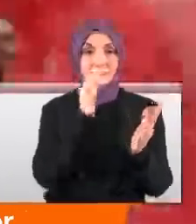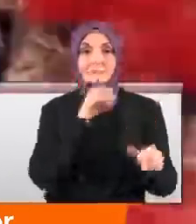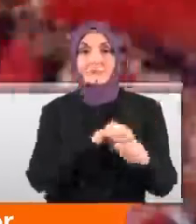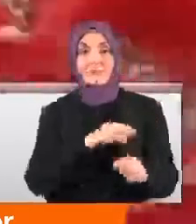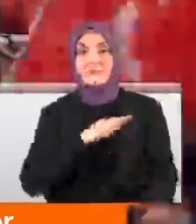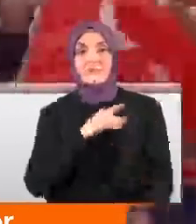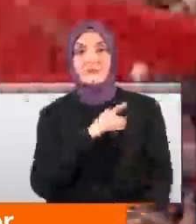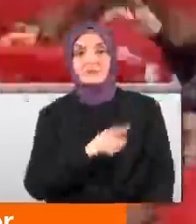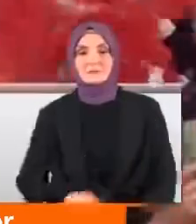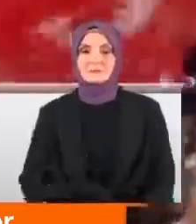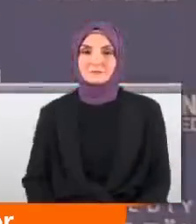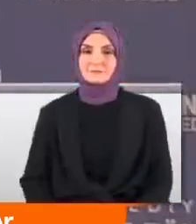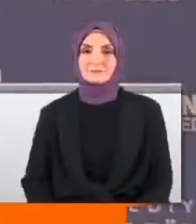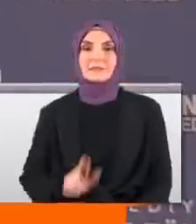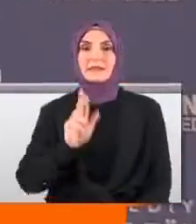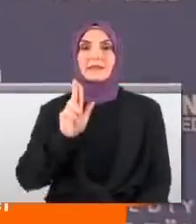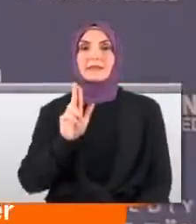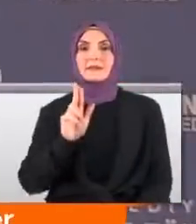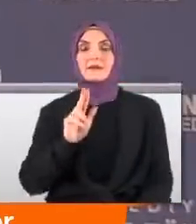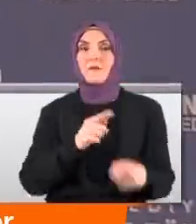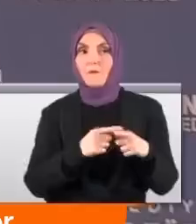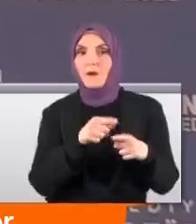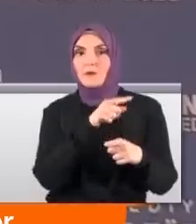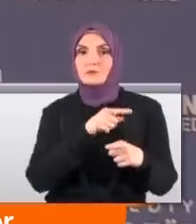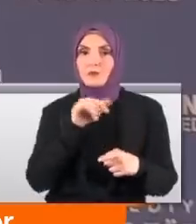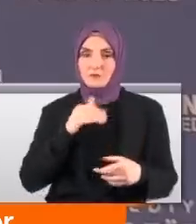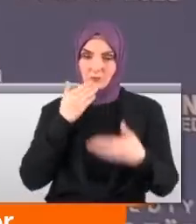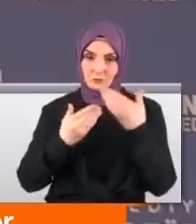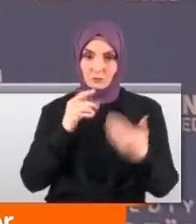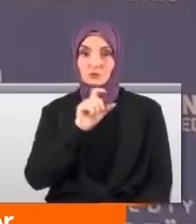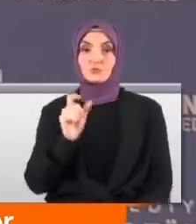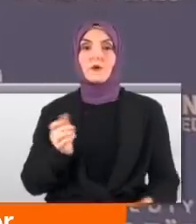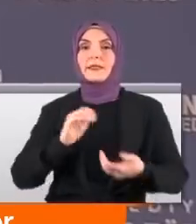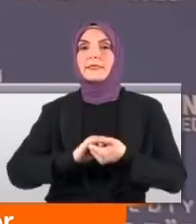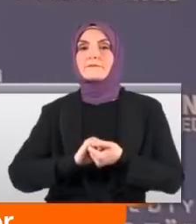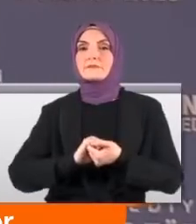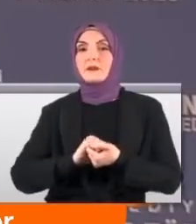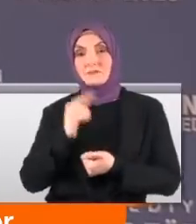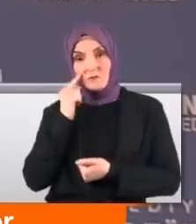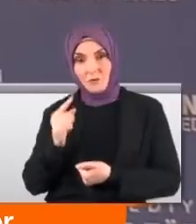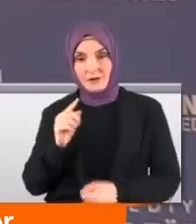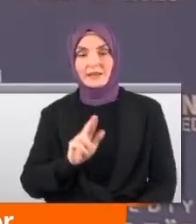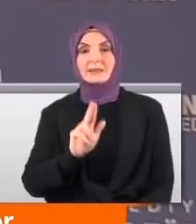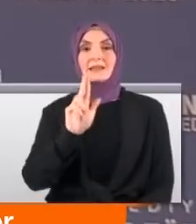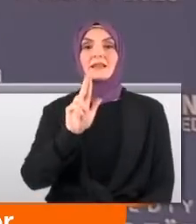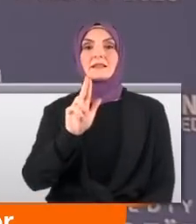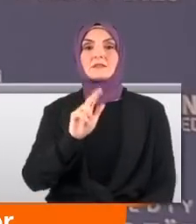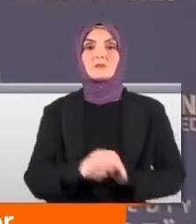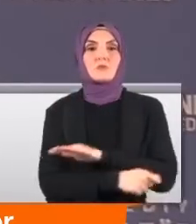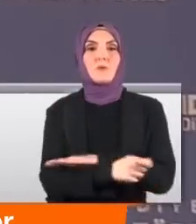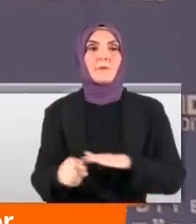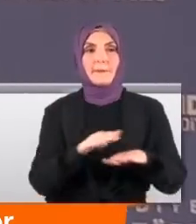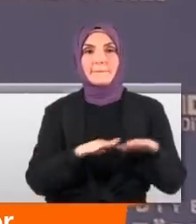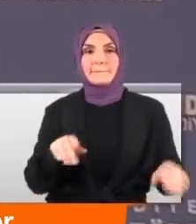Sözü yedili koalisyona getirdi. Cumhur İttifakı ile yedili kumar masası arasındaki vizyon ve